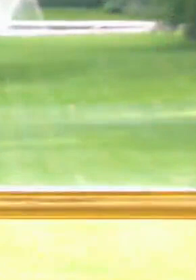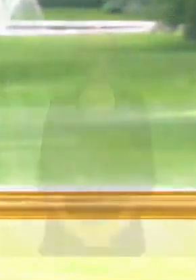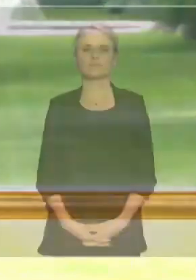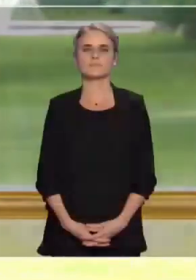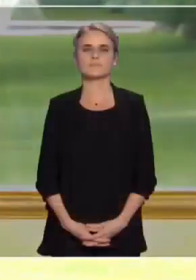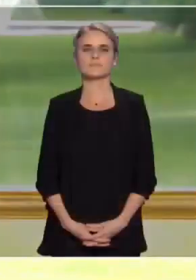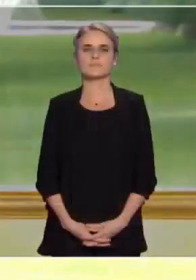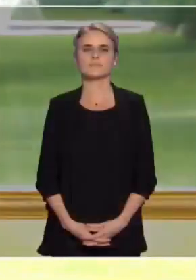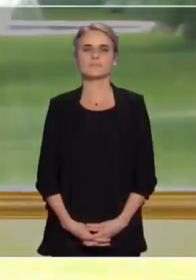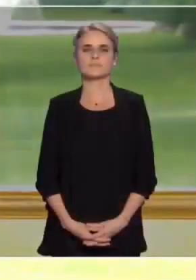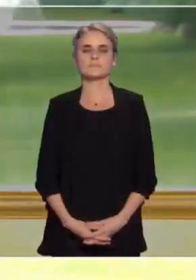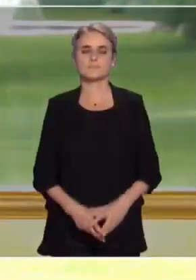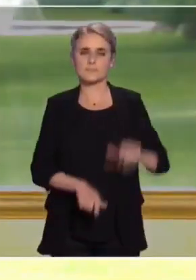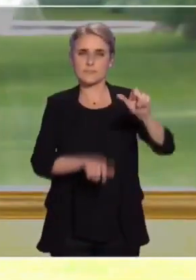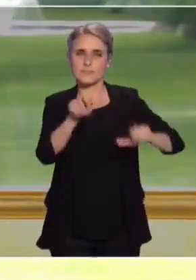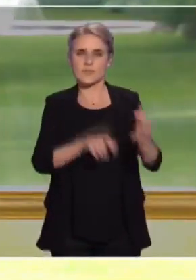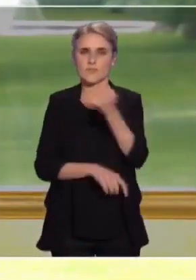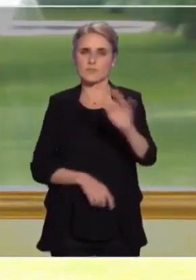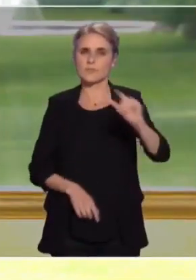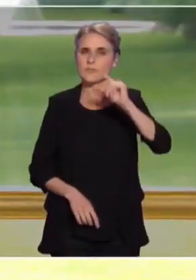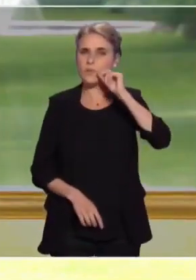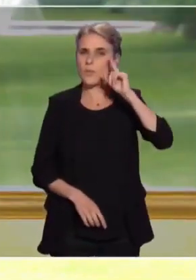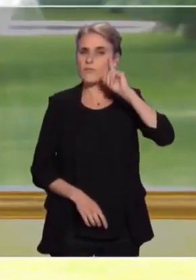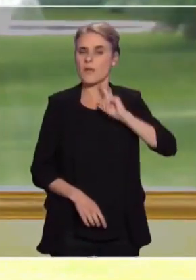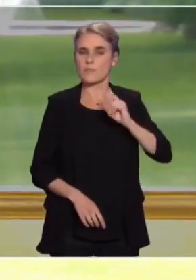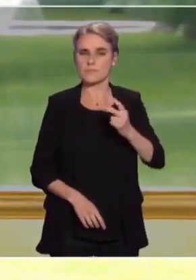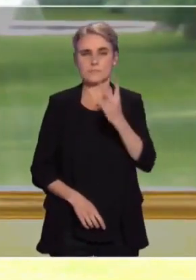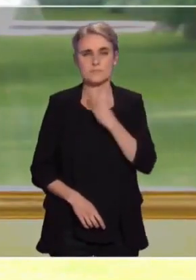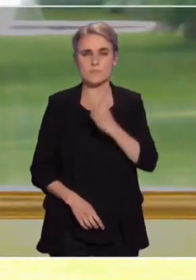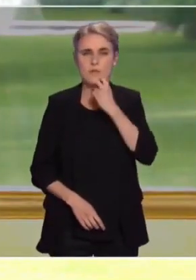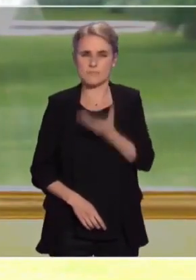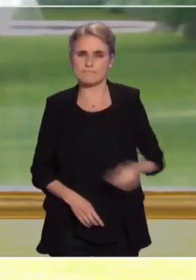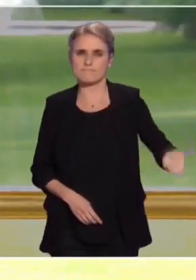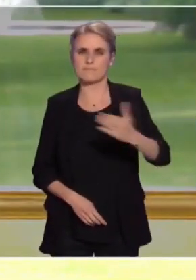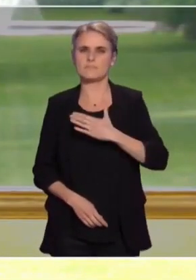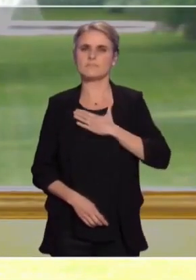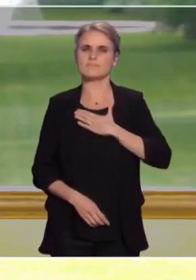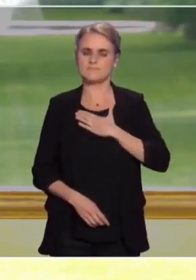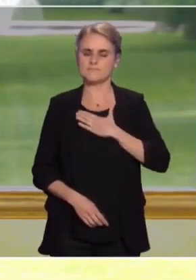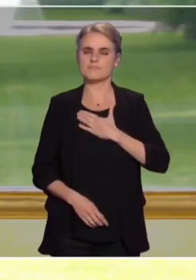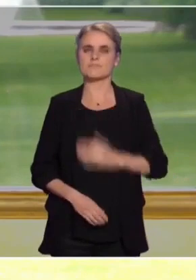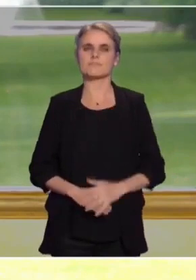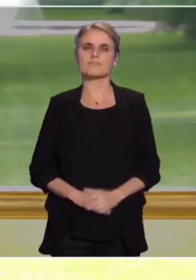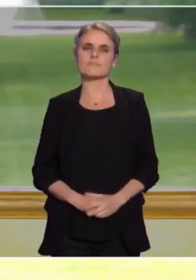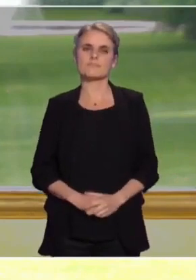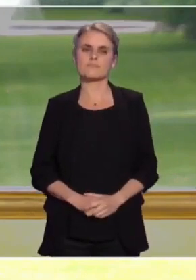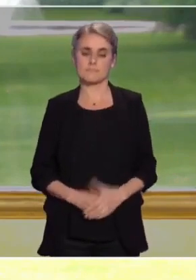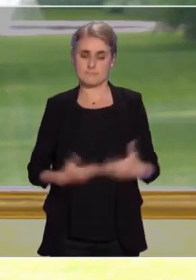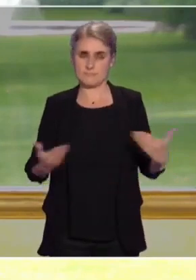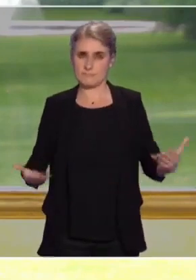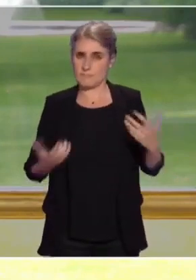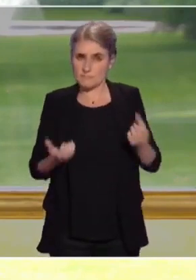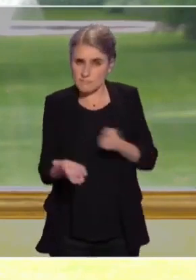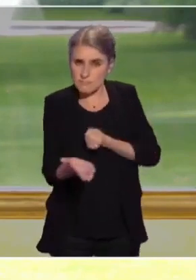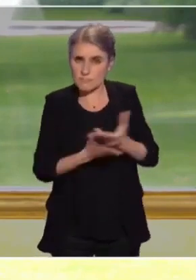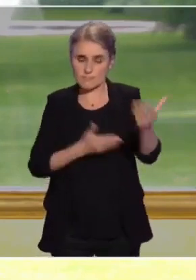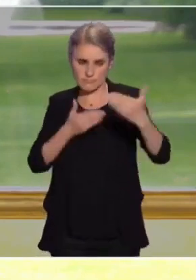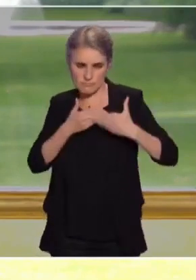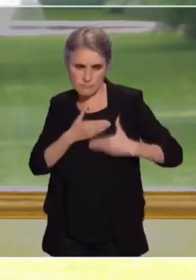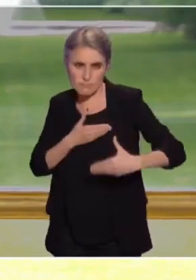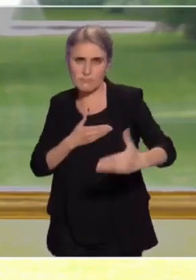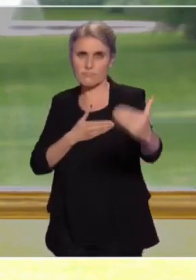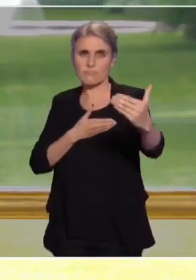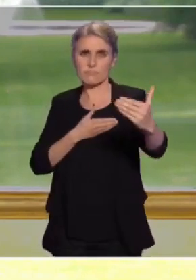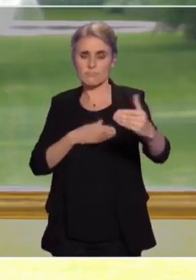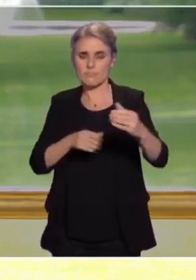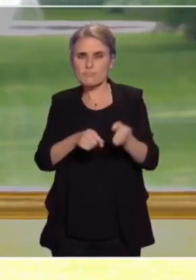françaises français mes chers compatriotes je veux ce soir vous parlez des jours qui viennent de notre organisation face